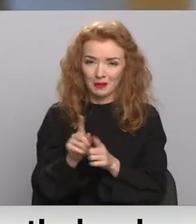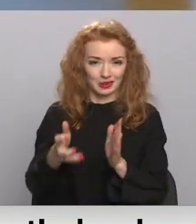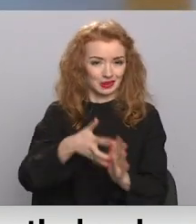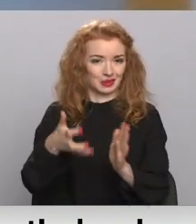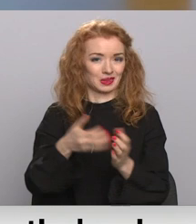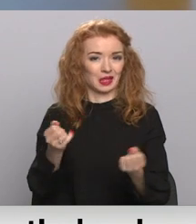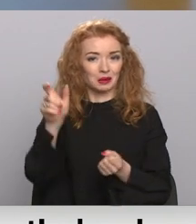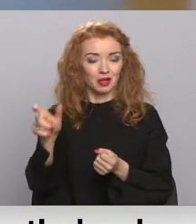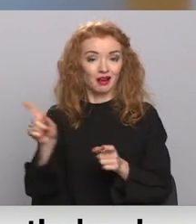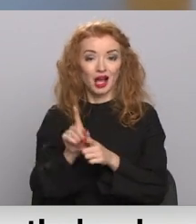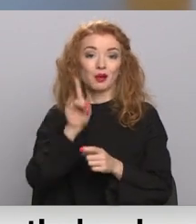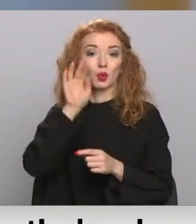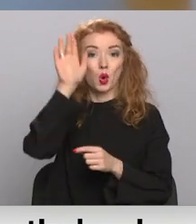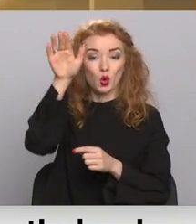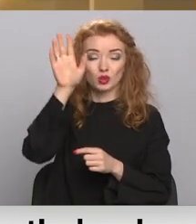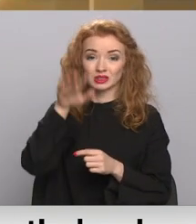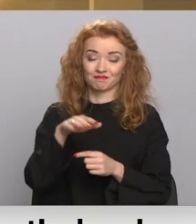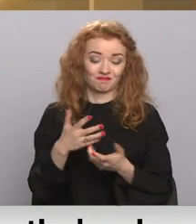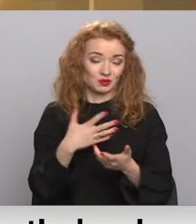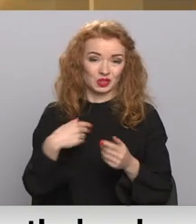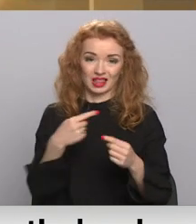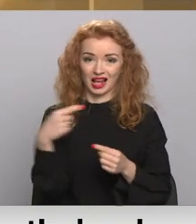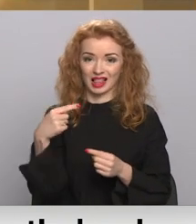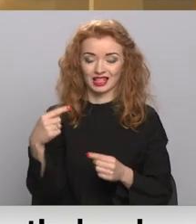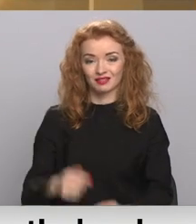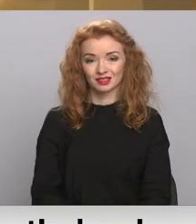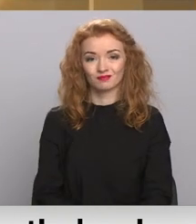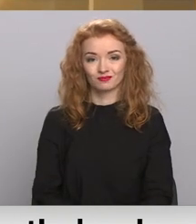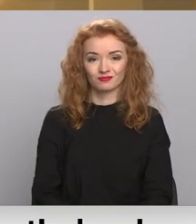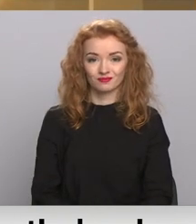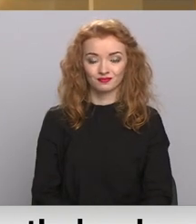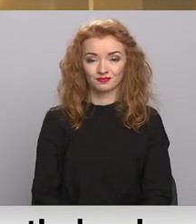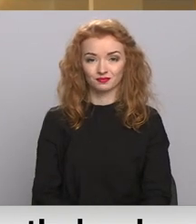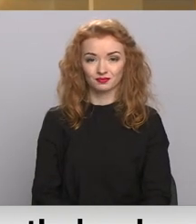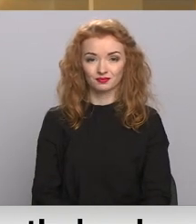rezultātā prognozes par nākotni esot diezgan drūmas. Jānis Sproģis Cins, Jānis Goldbergs, TV Kurzeme.